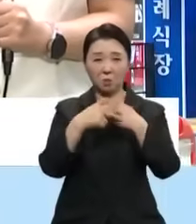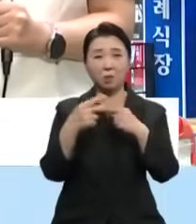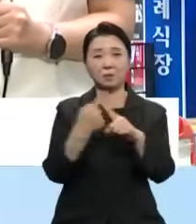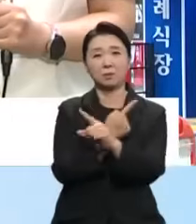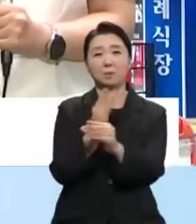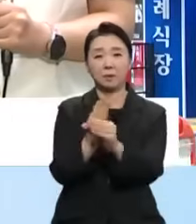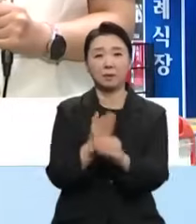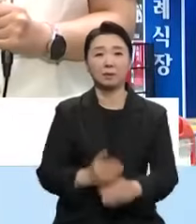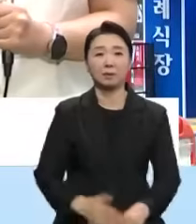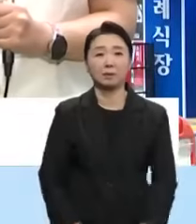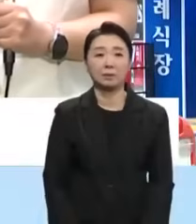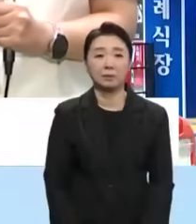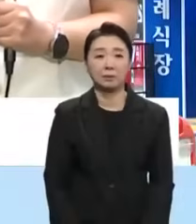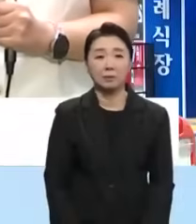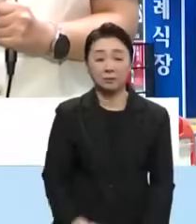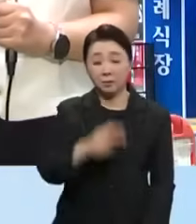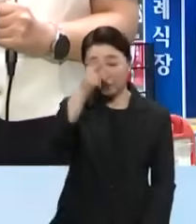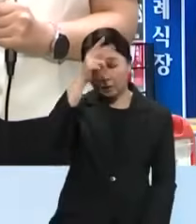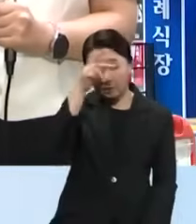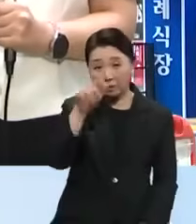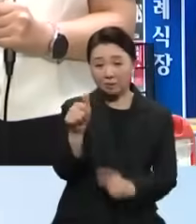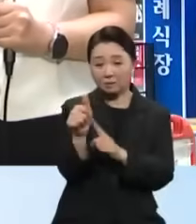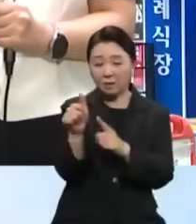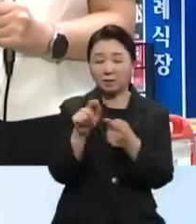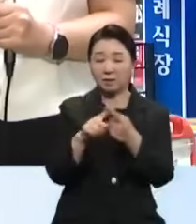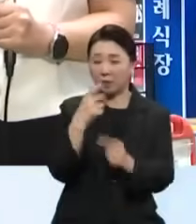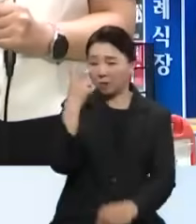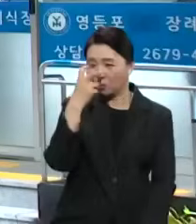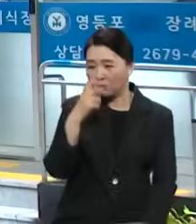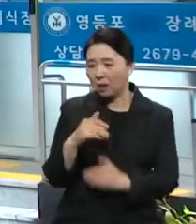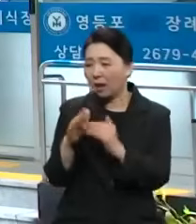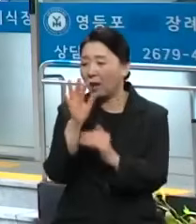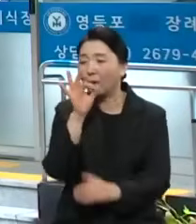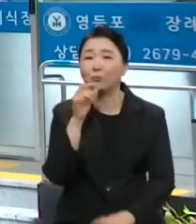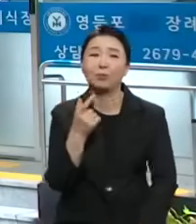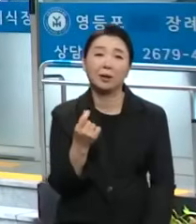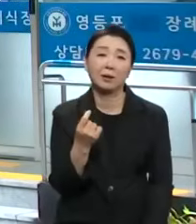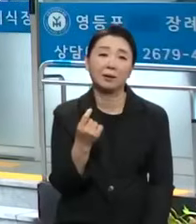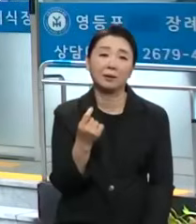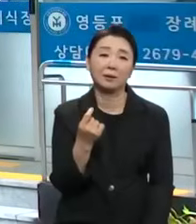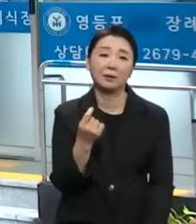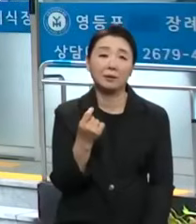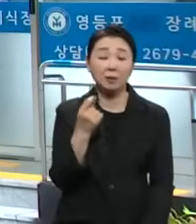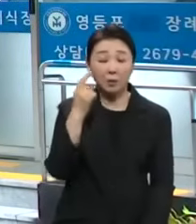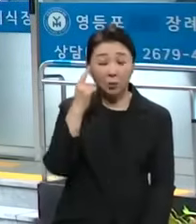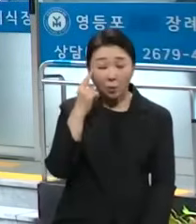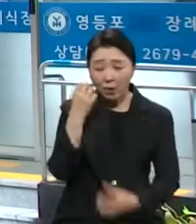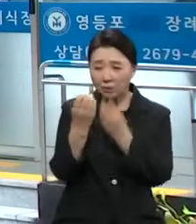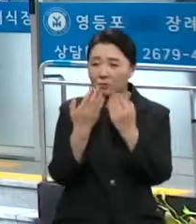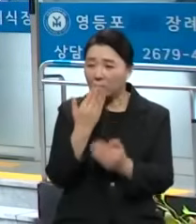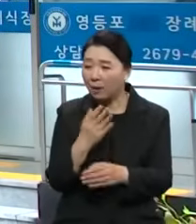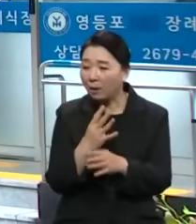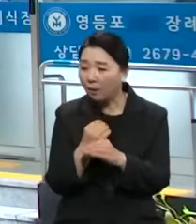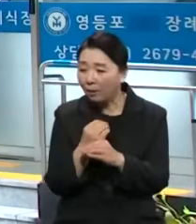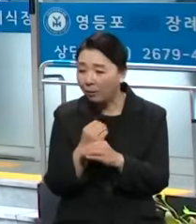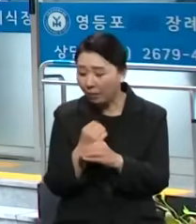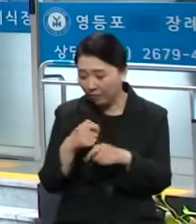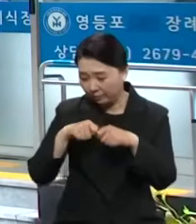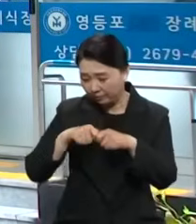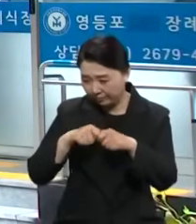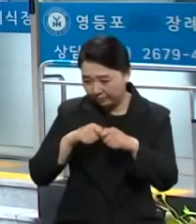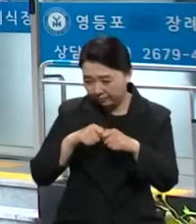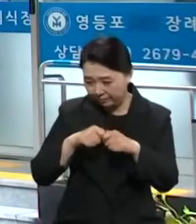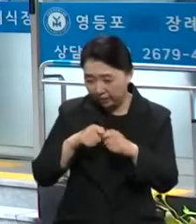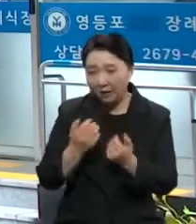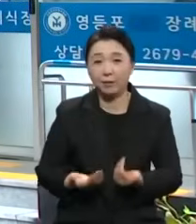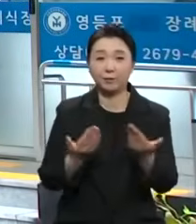걸로 알려졌습니다. 경찰은 현재 A씨에 대한 조사를 진행할 수 없는 상태라면서 진술이 가능한 시기에 구체적인 내용을